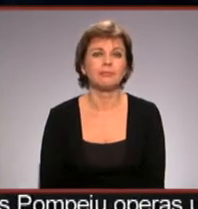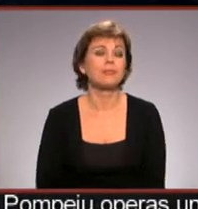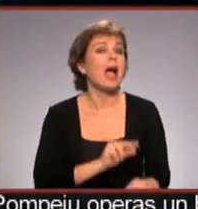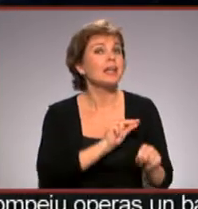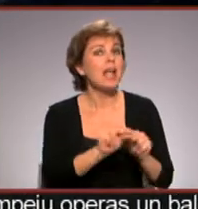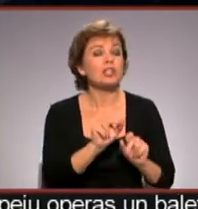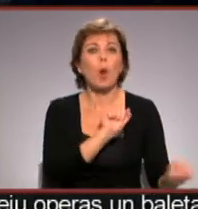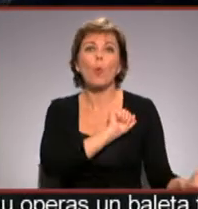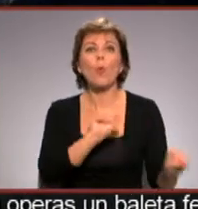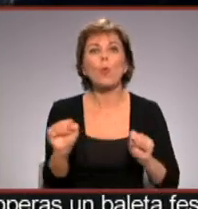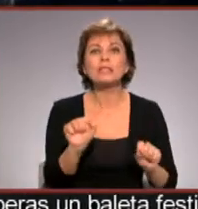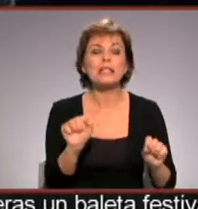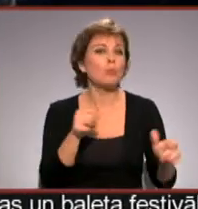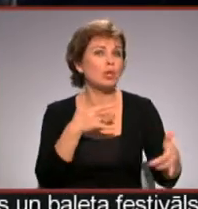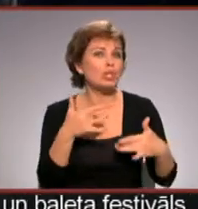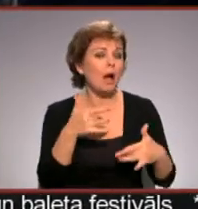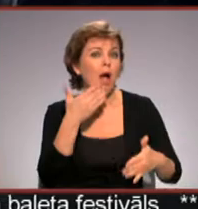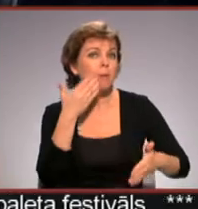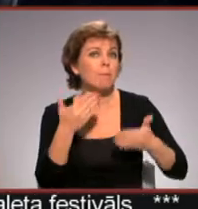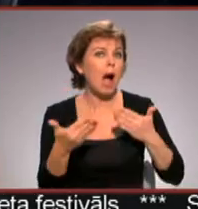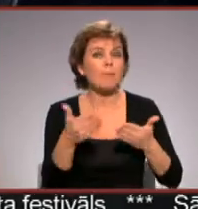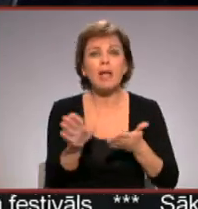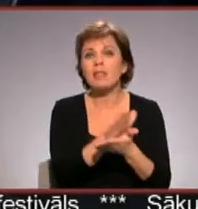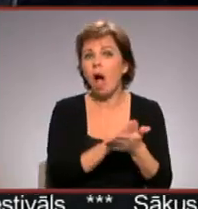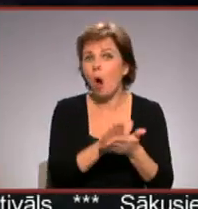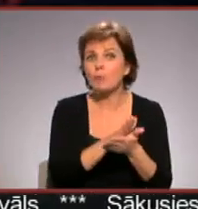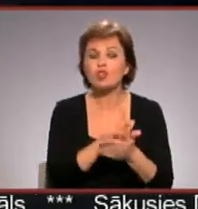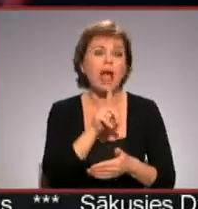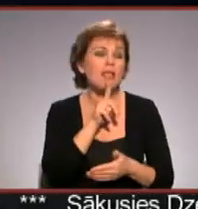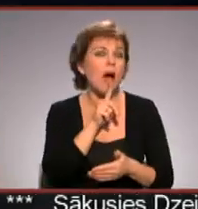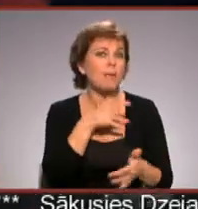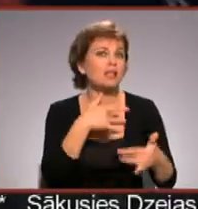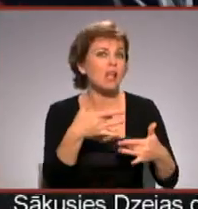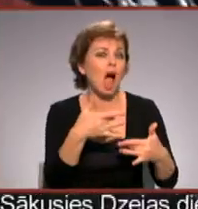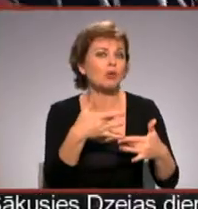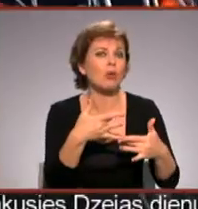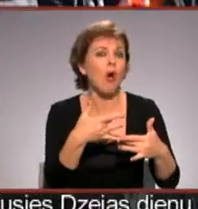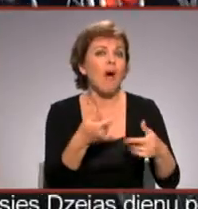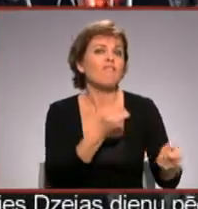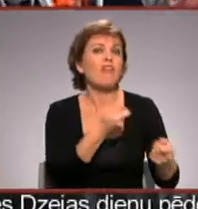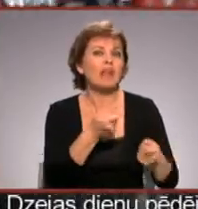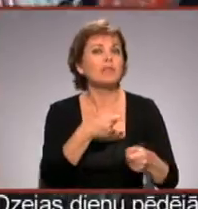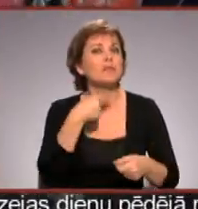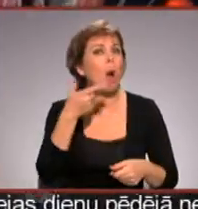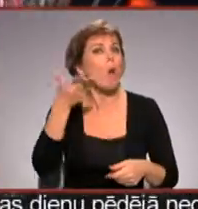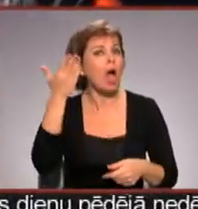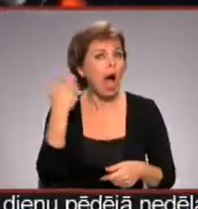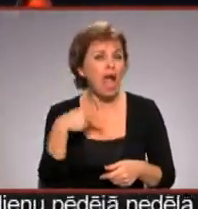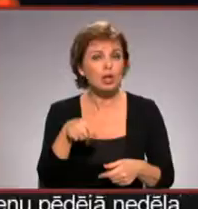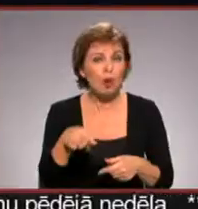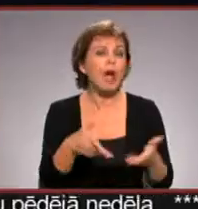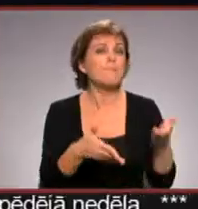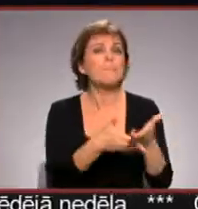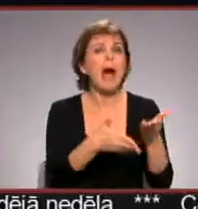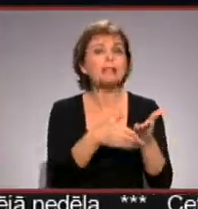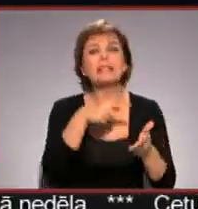Iestudēt kustību izrādu un līdz ar to pamēģināt, ko nebijušo Liepājas teātra vadība vēlējusies jau labu laiku. Šogad šo ideju palīdzējis